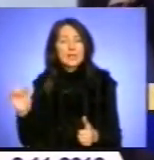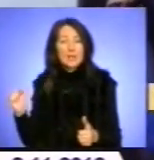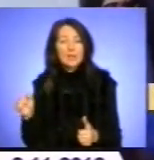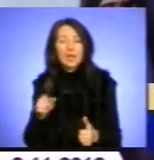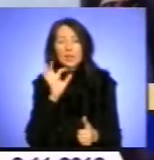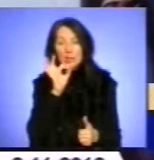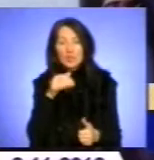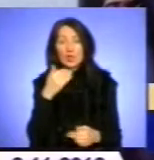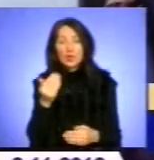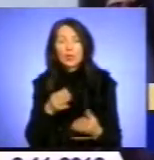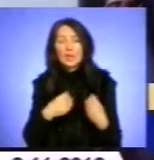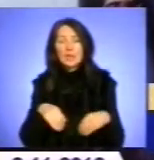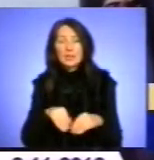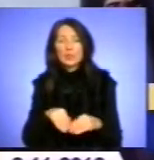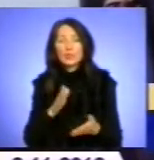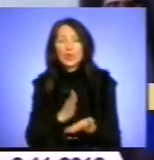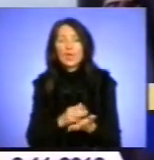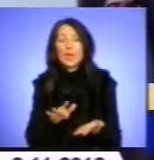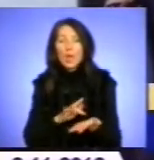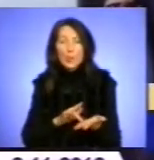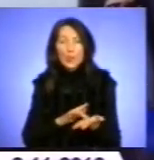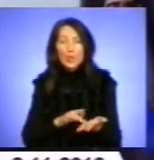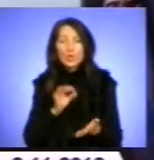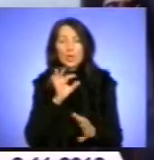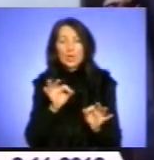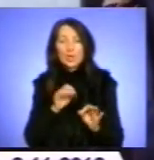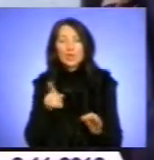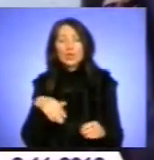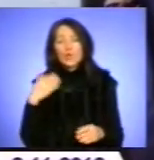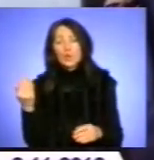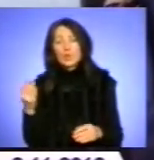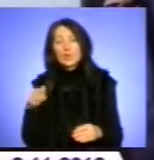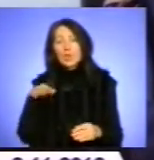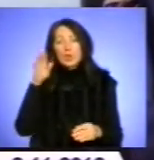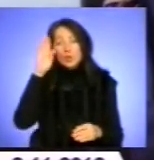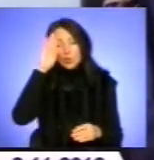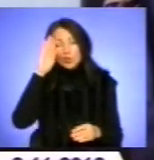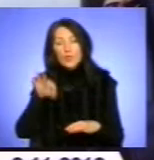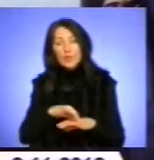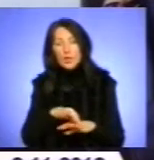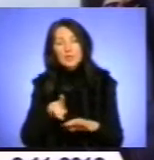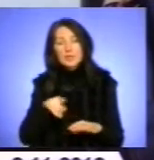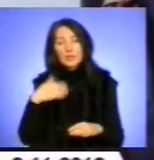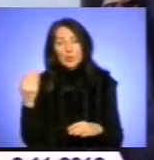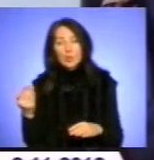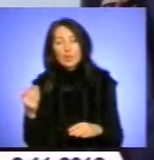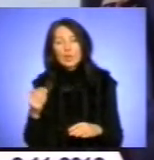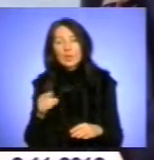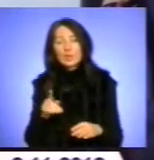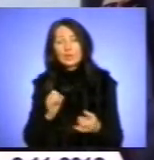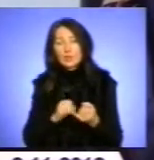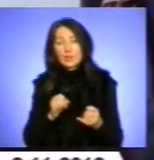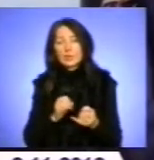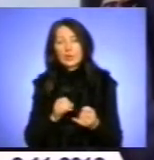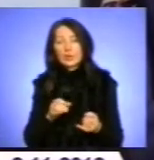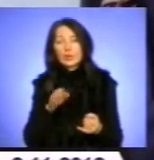сім'ю накладена порча. Та наголосила на тому, що відносно чоловіка зі сторони невідомої жінки, яку звати Наталя, є